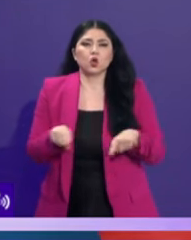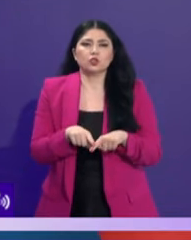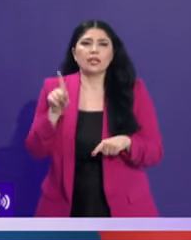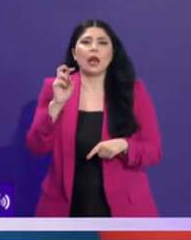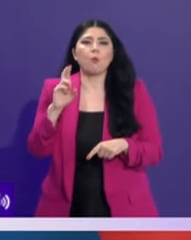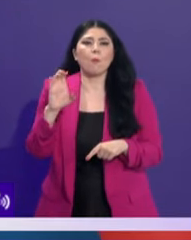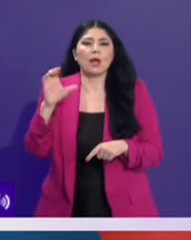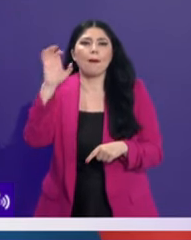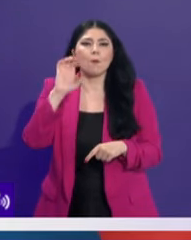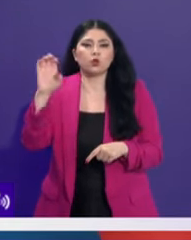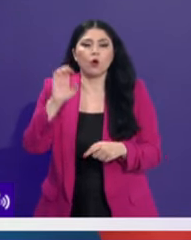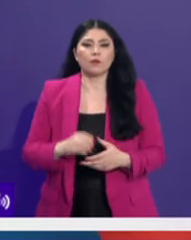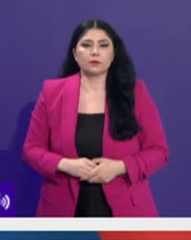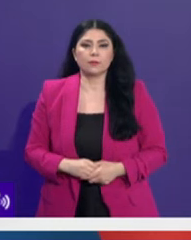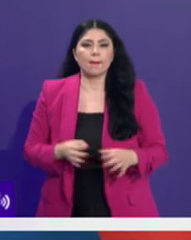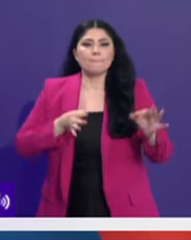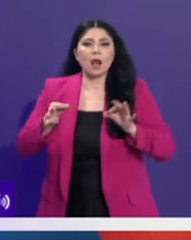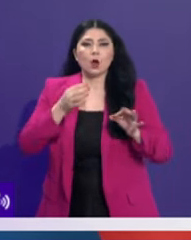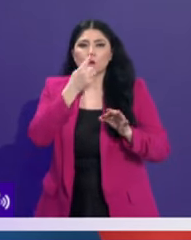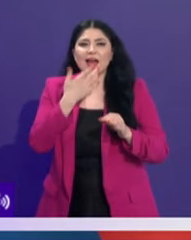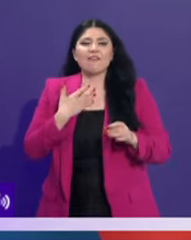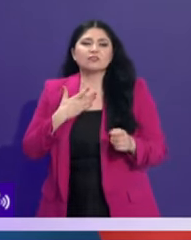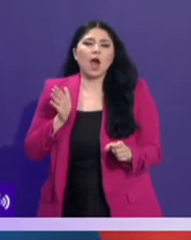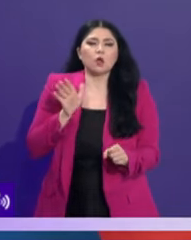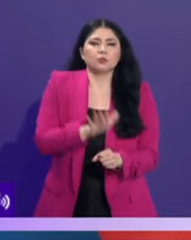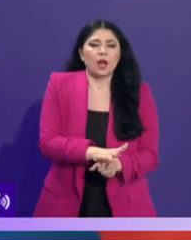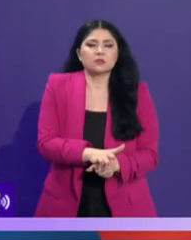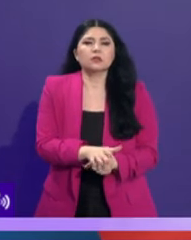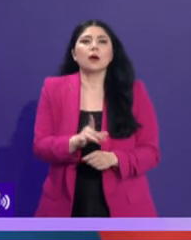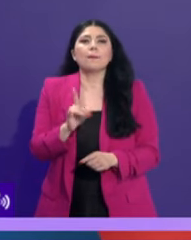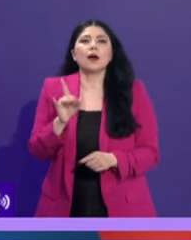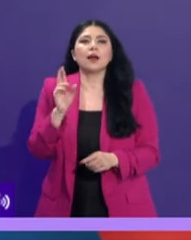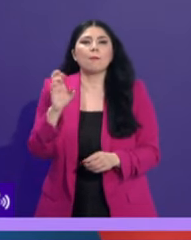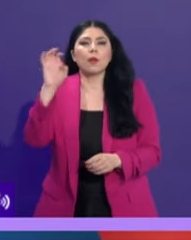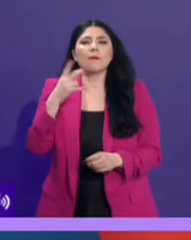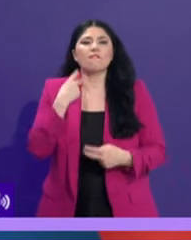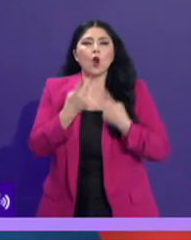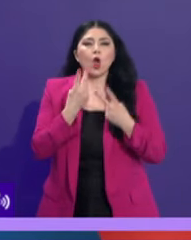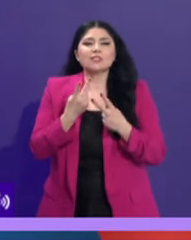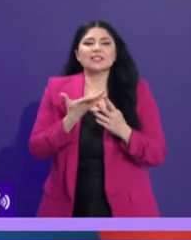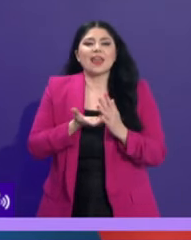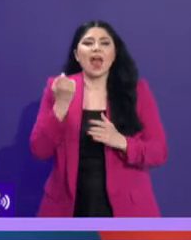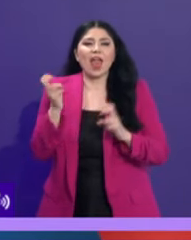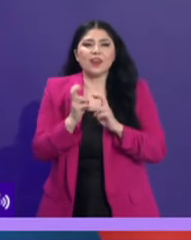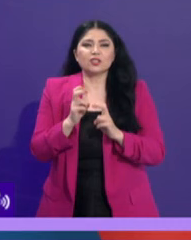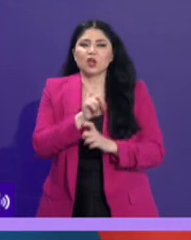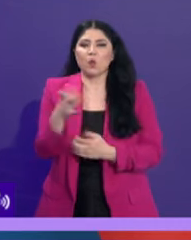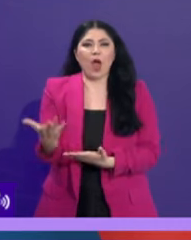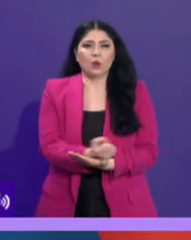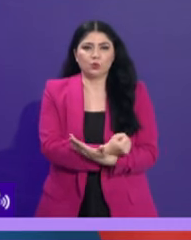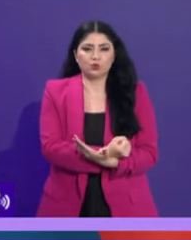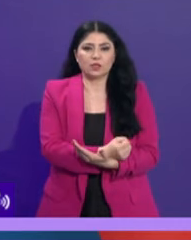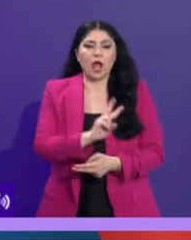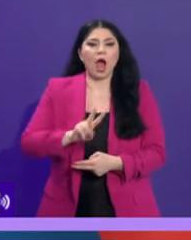Astfel, planul Rusiei de a îngenunchea Republica Moldova folosind arma energiei a eșuat. Al doilea palier